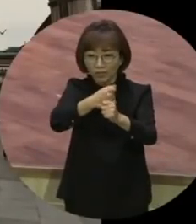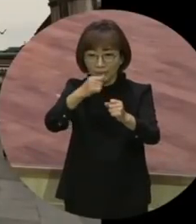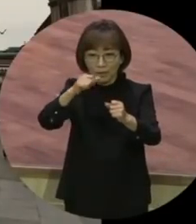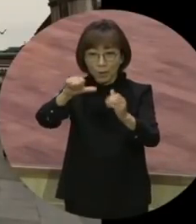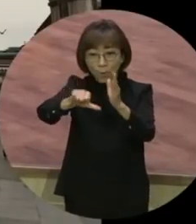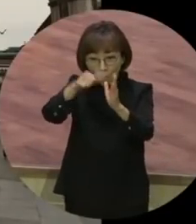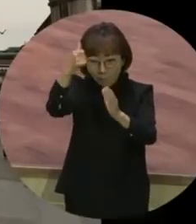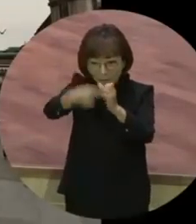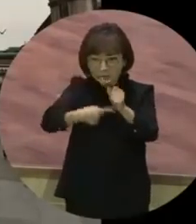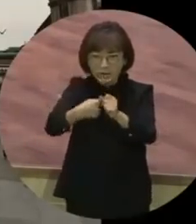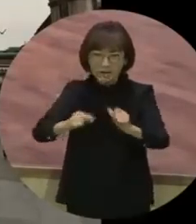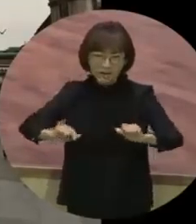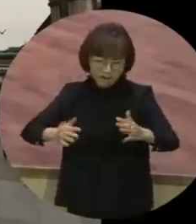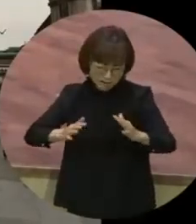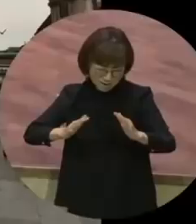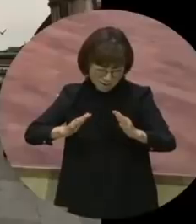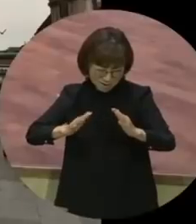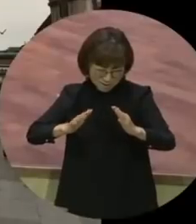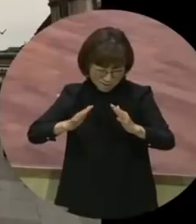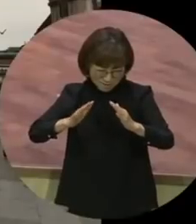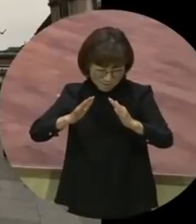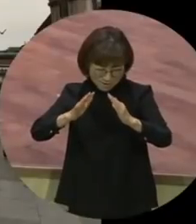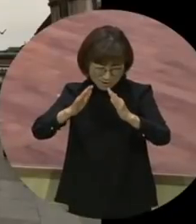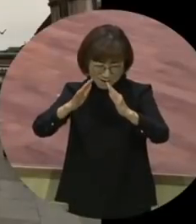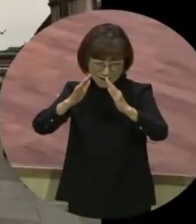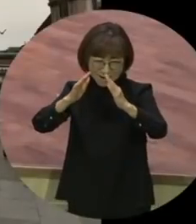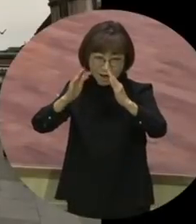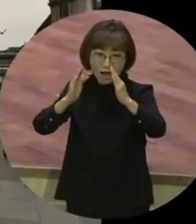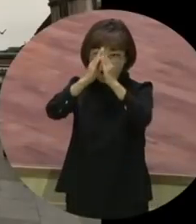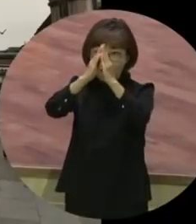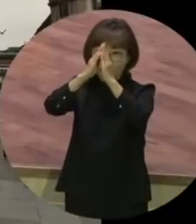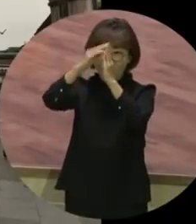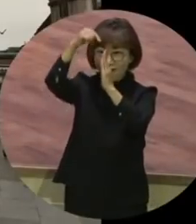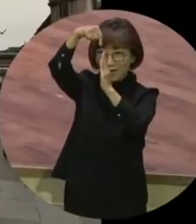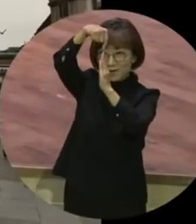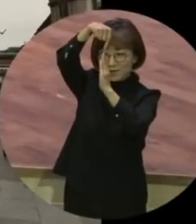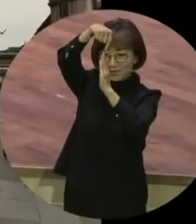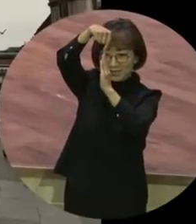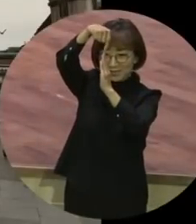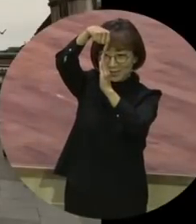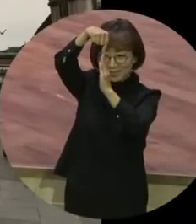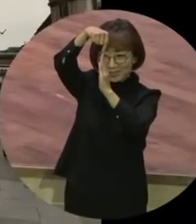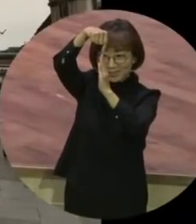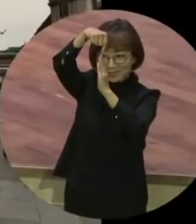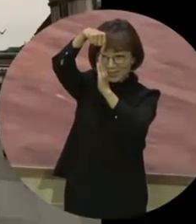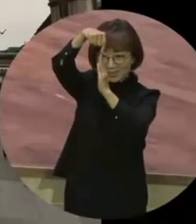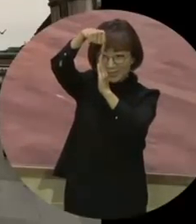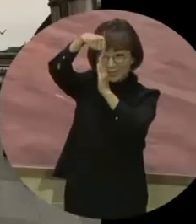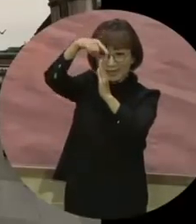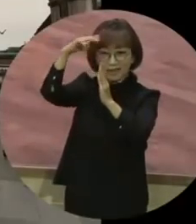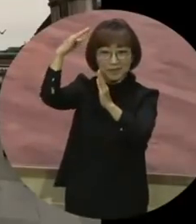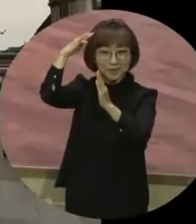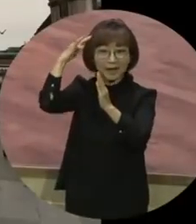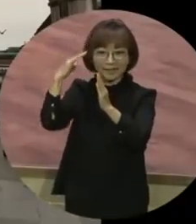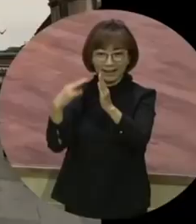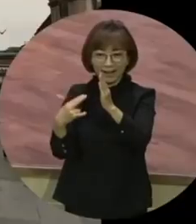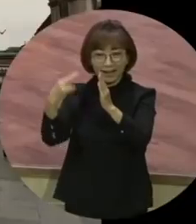최고 꼭대기에, 제일 꼭대기에. 그러니까 밀라노 전 도시에서 제일 높은 데가 성모 마리아가 딱